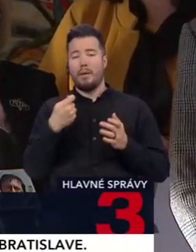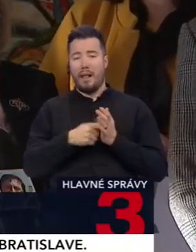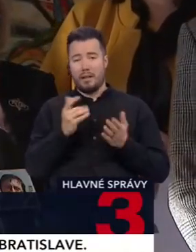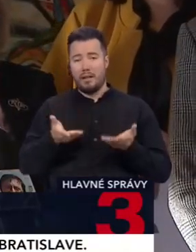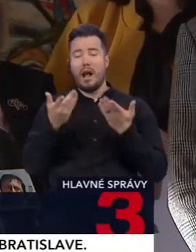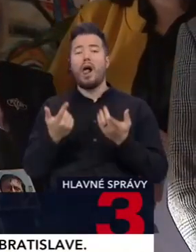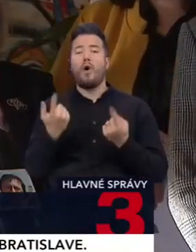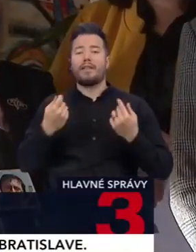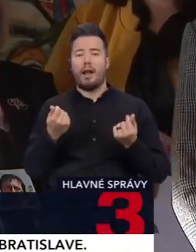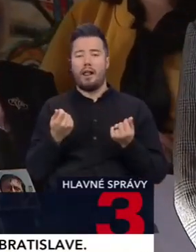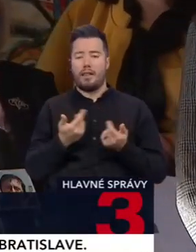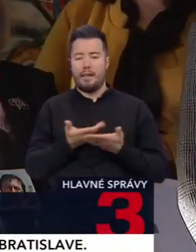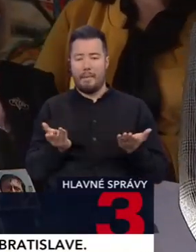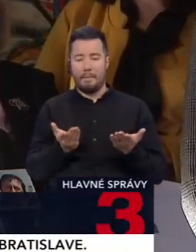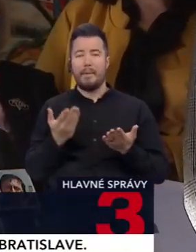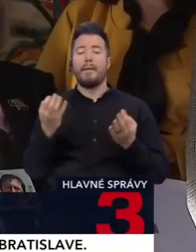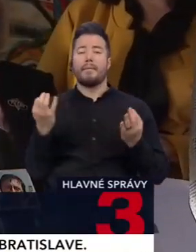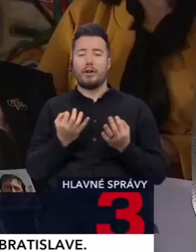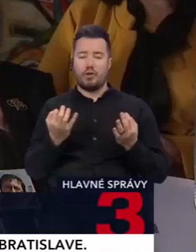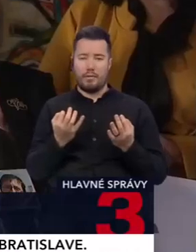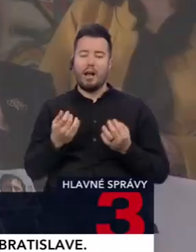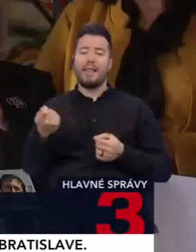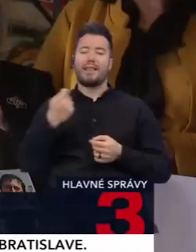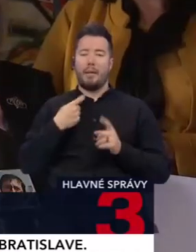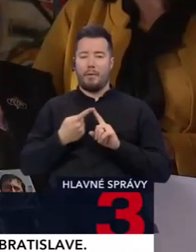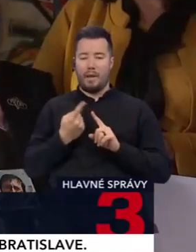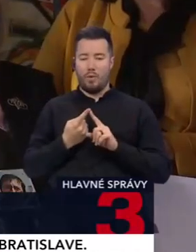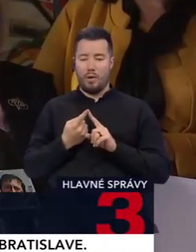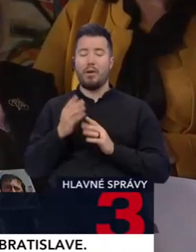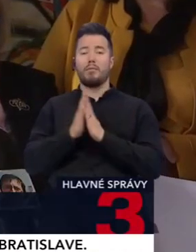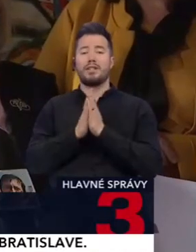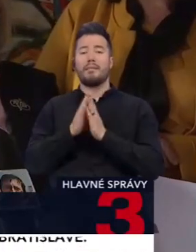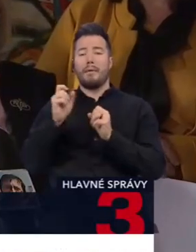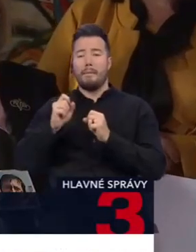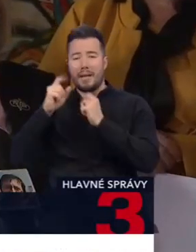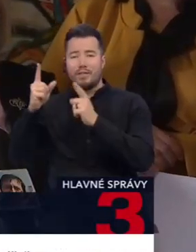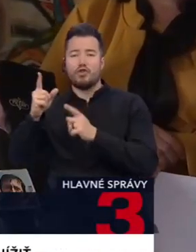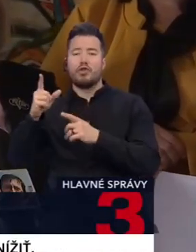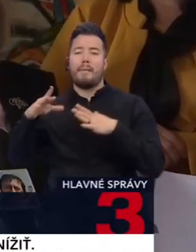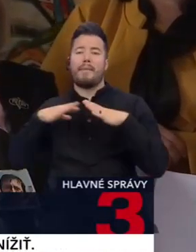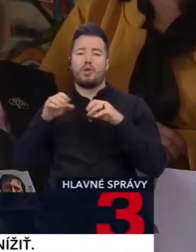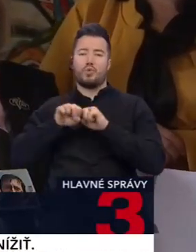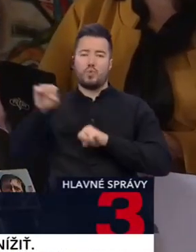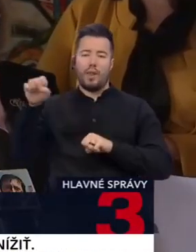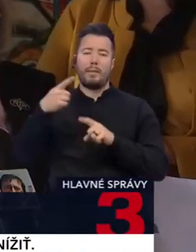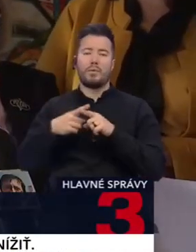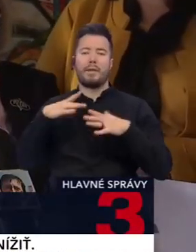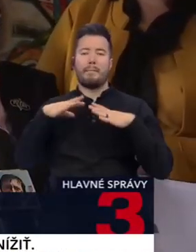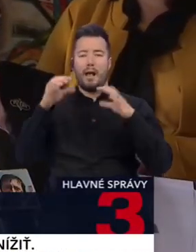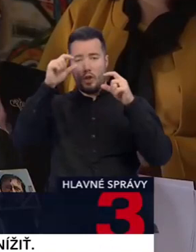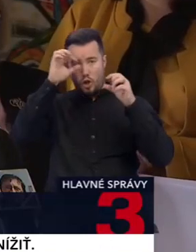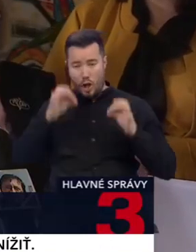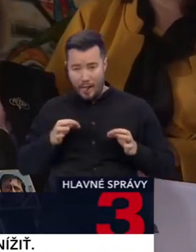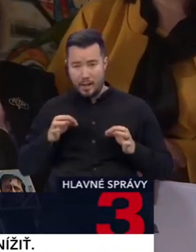čoho. Pretože, a dal nám podmienku, presviečte pána Sulíka a pána Gralinga, aby